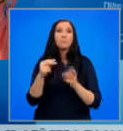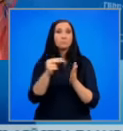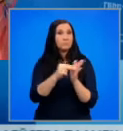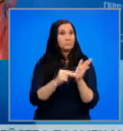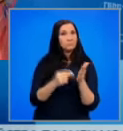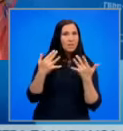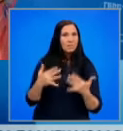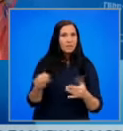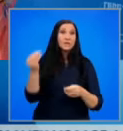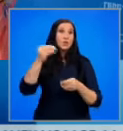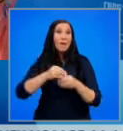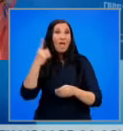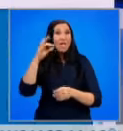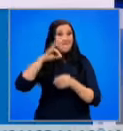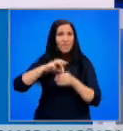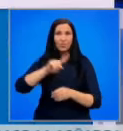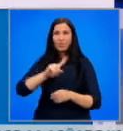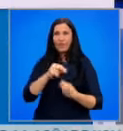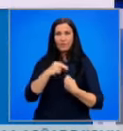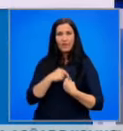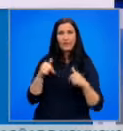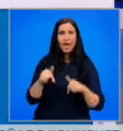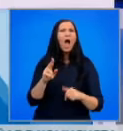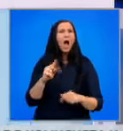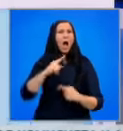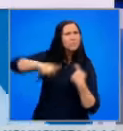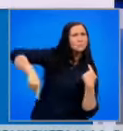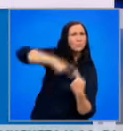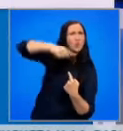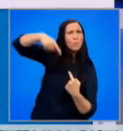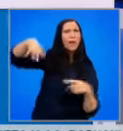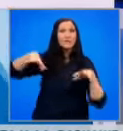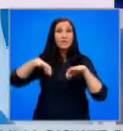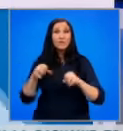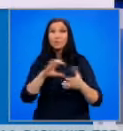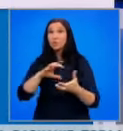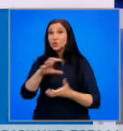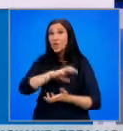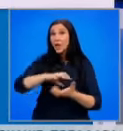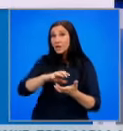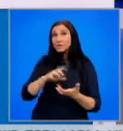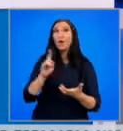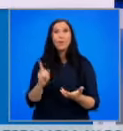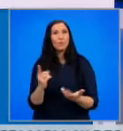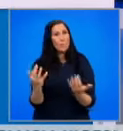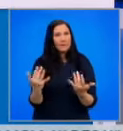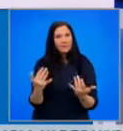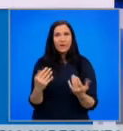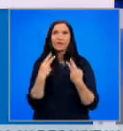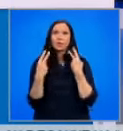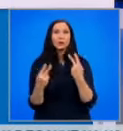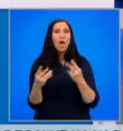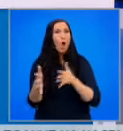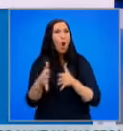се прибавя и един вот на недоверие сега. Как турбуленциите във властта и политическата криза, която предизвикват, се отразиха на обществените